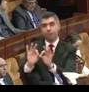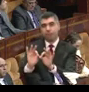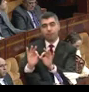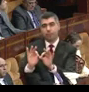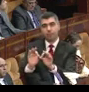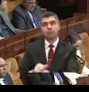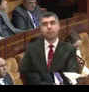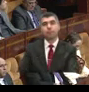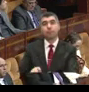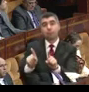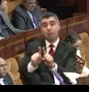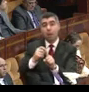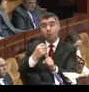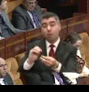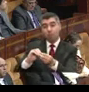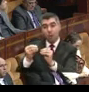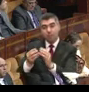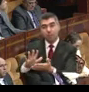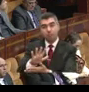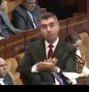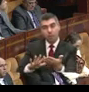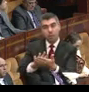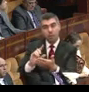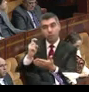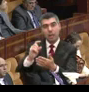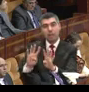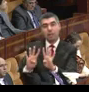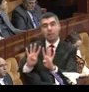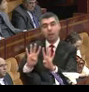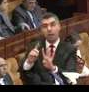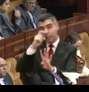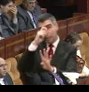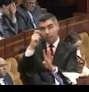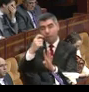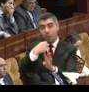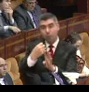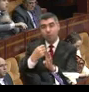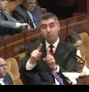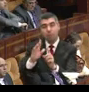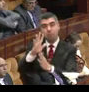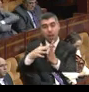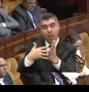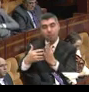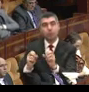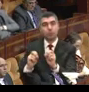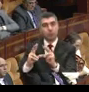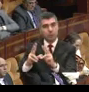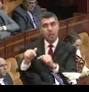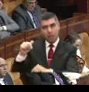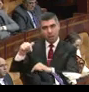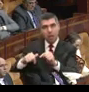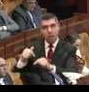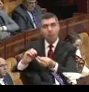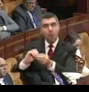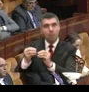في معالجة الاختلالات اللي عرفات البرنامج ديال شهر 8، حنا ما كنكروش فضل الله بأنه كان برنامج في غش لبعض الأقاليم اللي عاشت